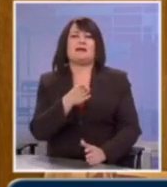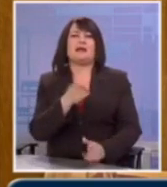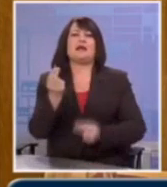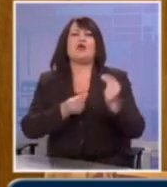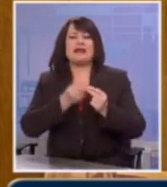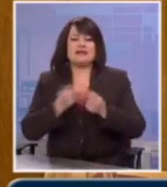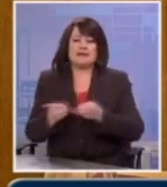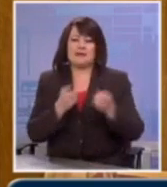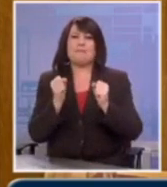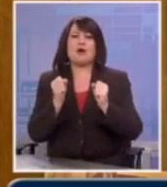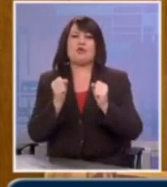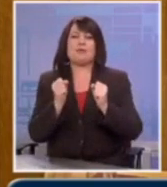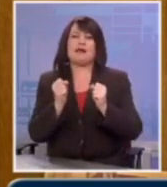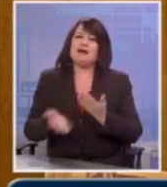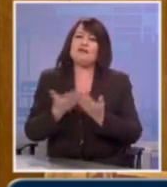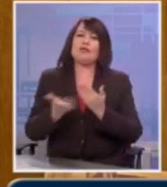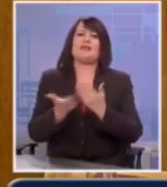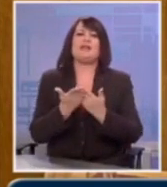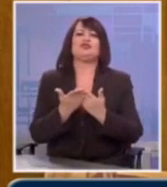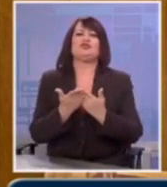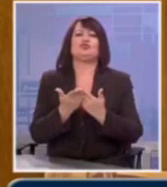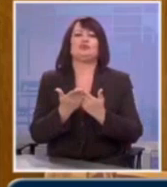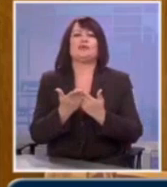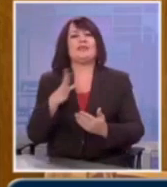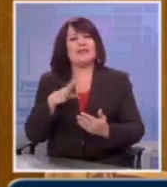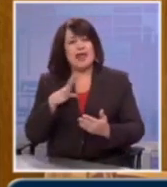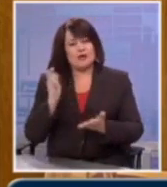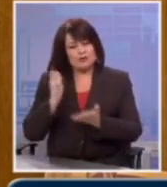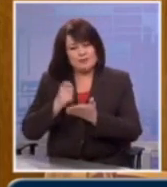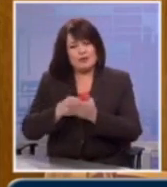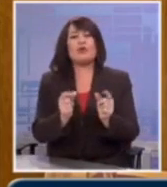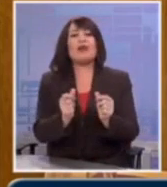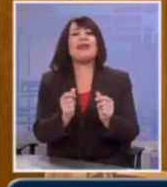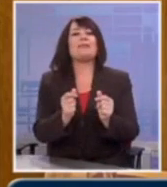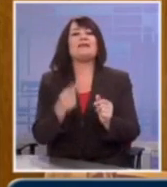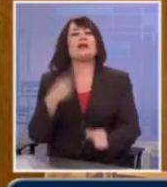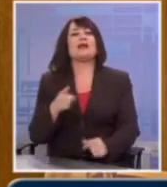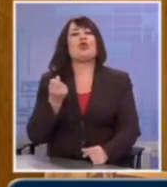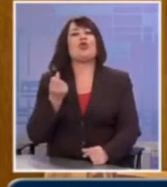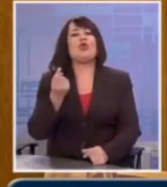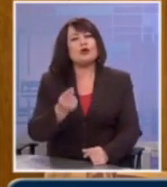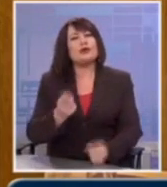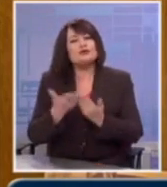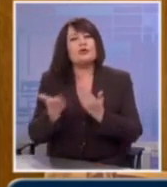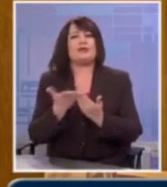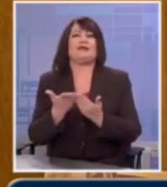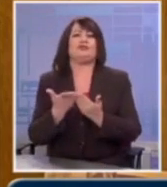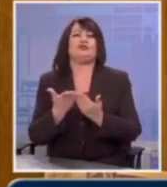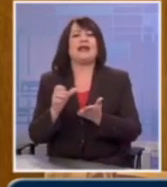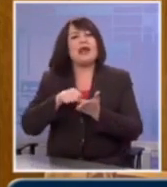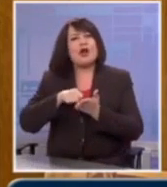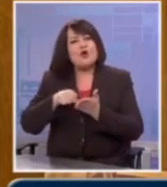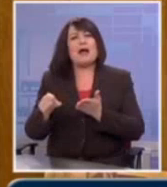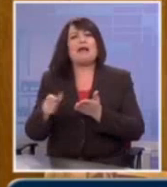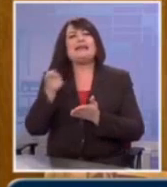λογαριασμούς να βοηθήσουν να μπουν οι ν άνθρωποι που θέλουνε στη ρύθμιση να τους βοηθήσουν να διαγραφεί ένα μέρος